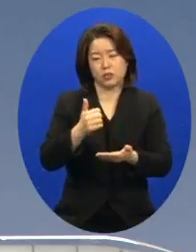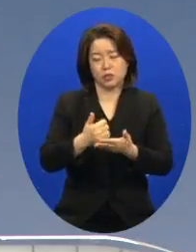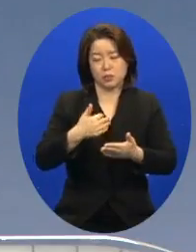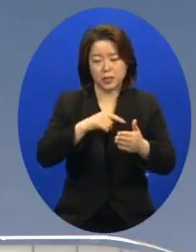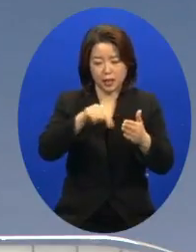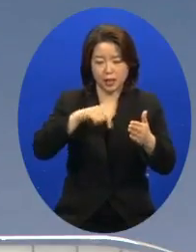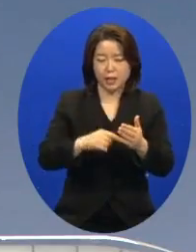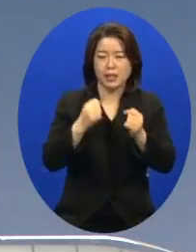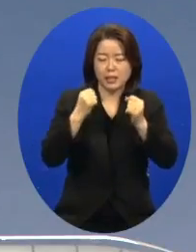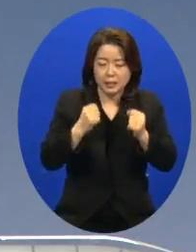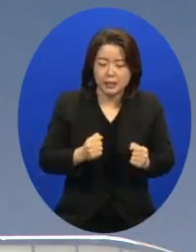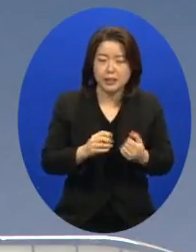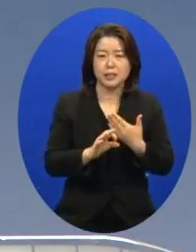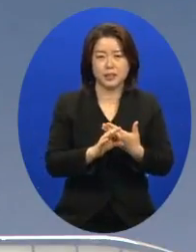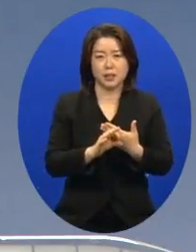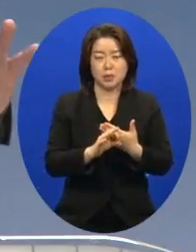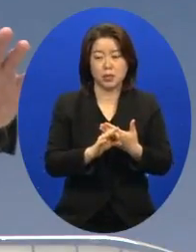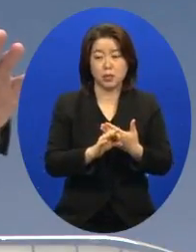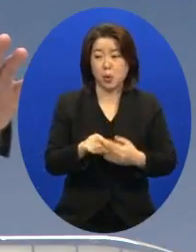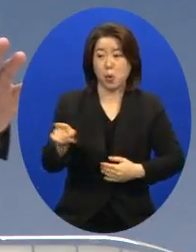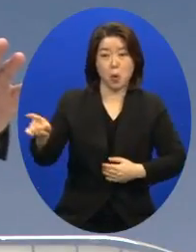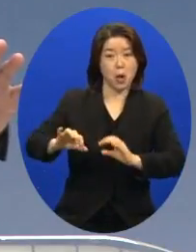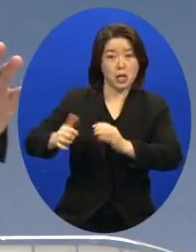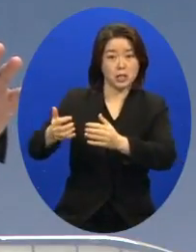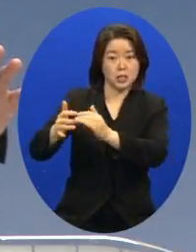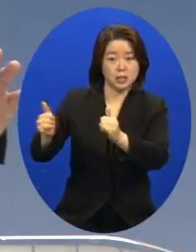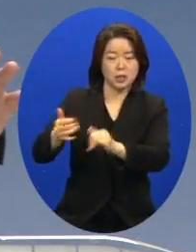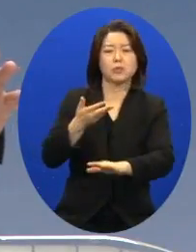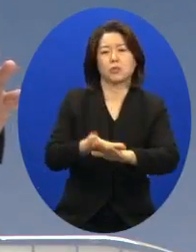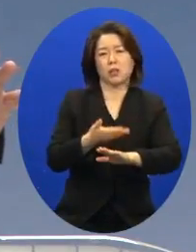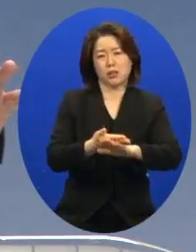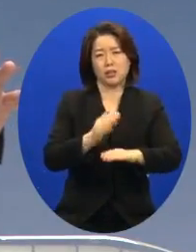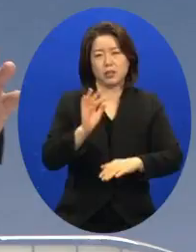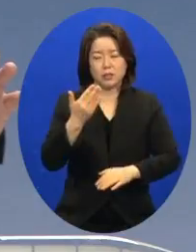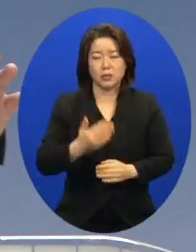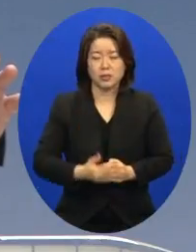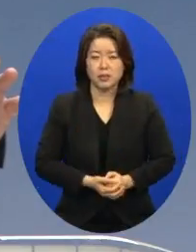다면 세상 사람과 달라야 하지 않겠느냐